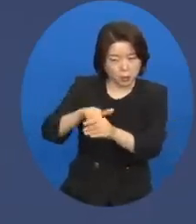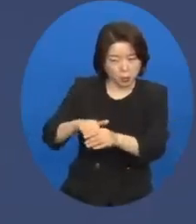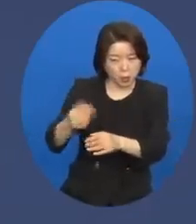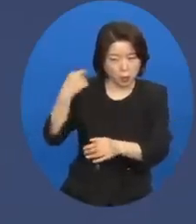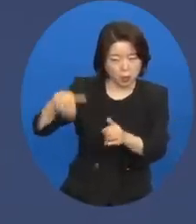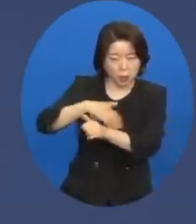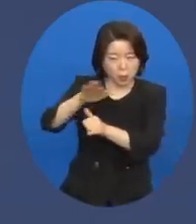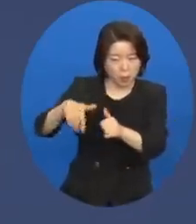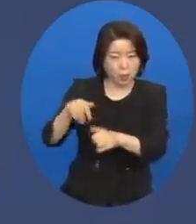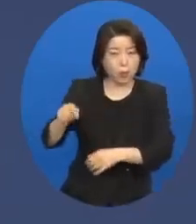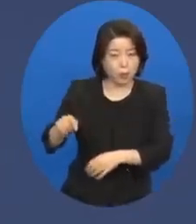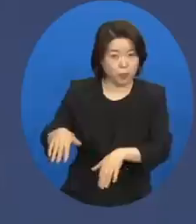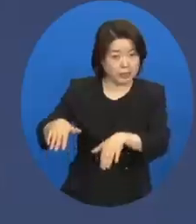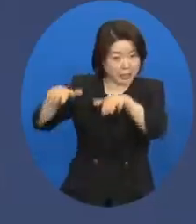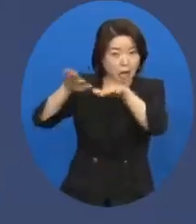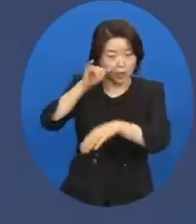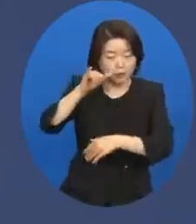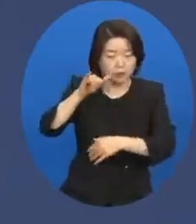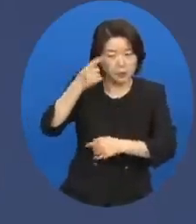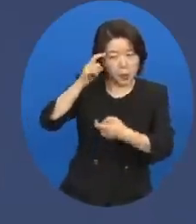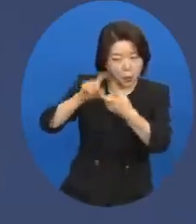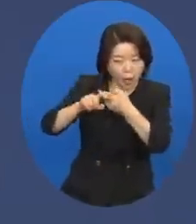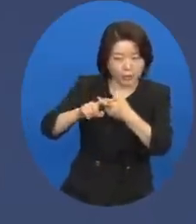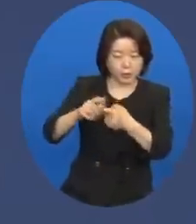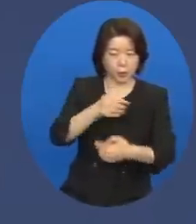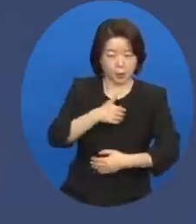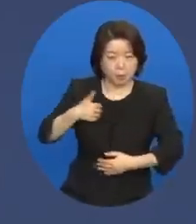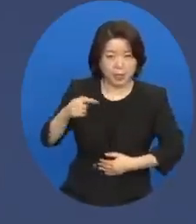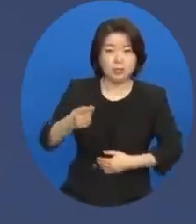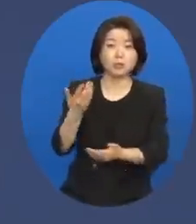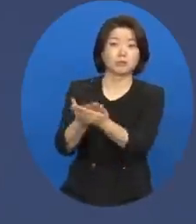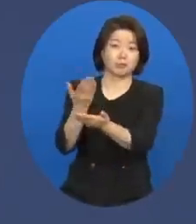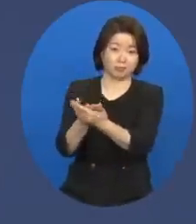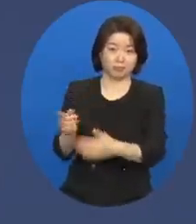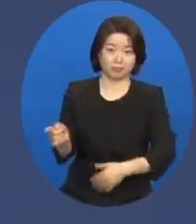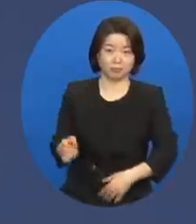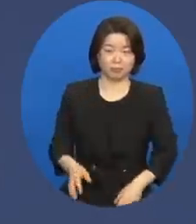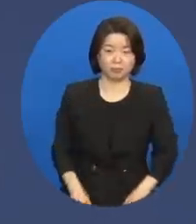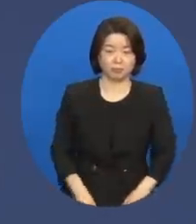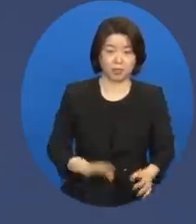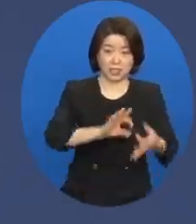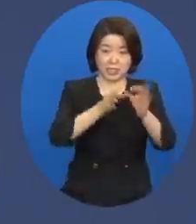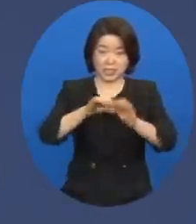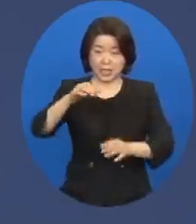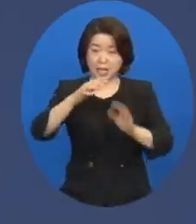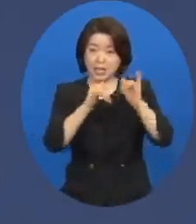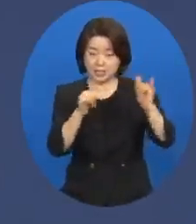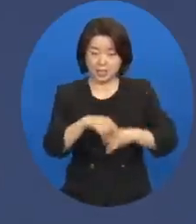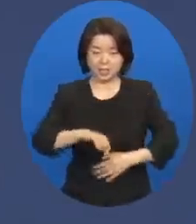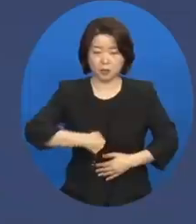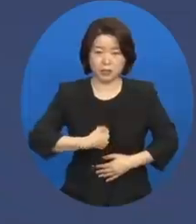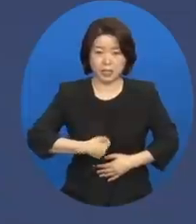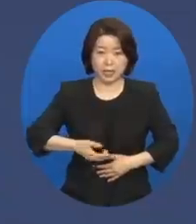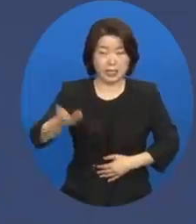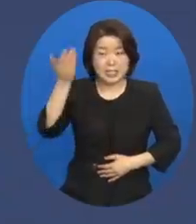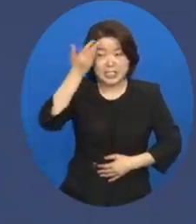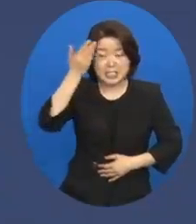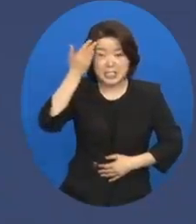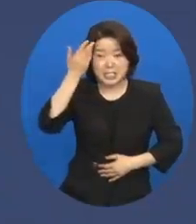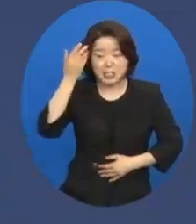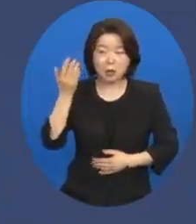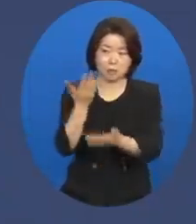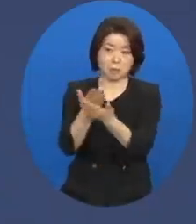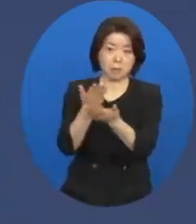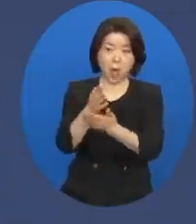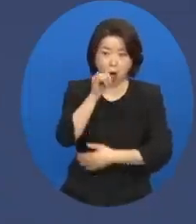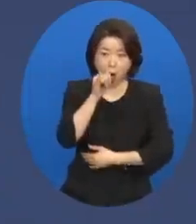만족, 어떤 그런 관심사 이것을 구하고 헬라인은 자기들의 통박에 맞는 지성을